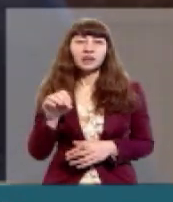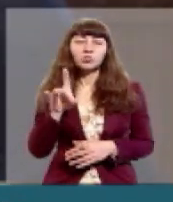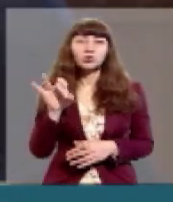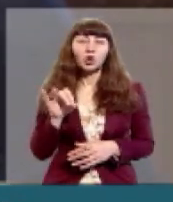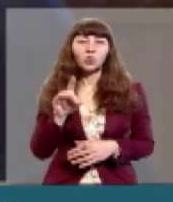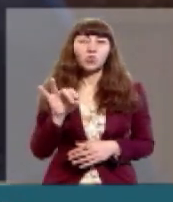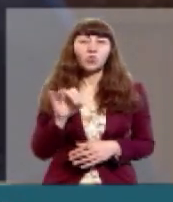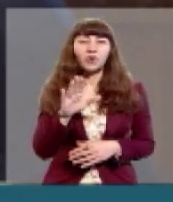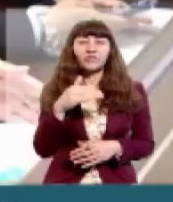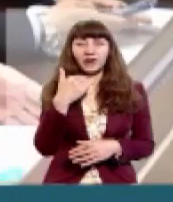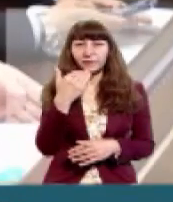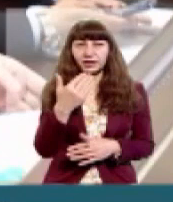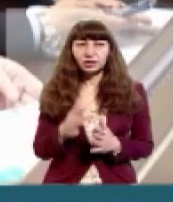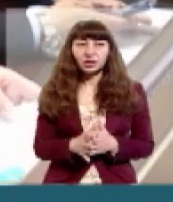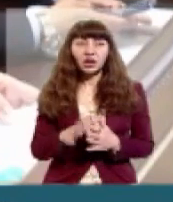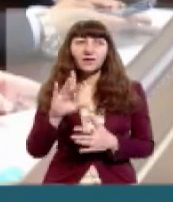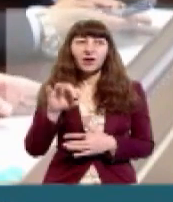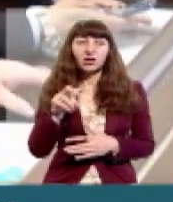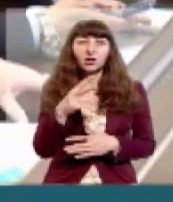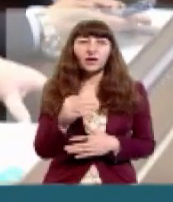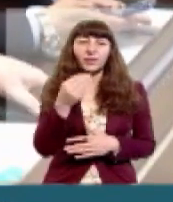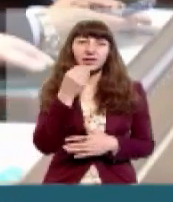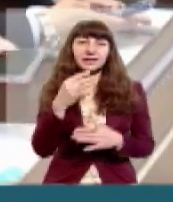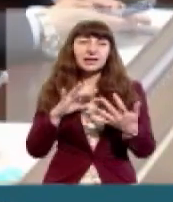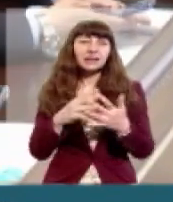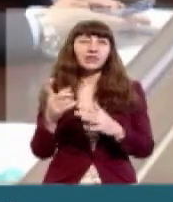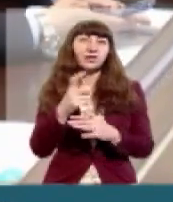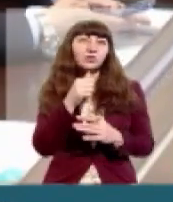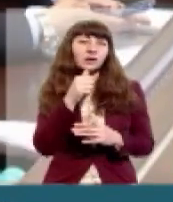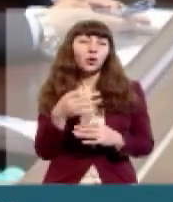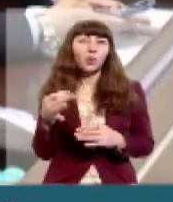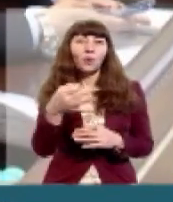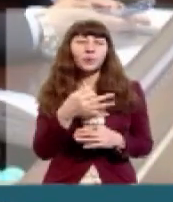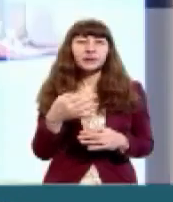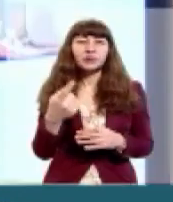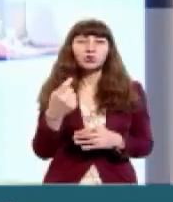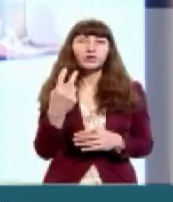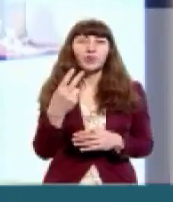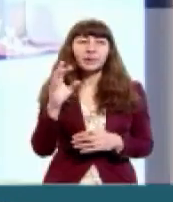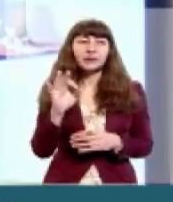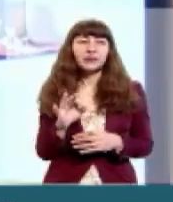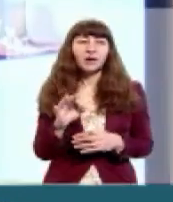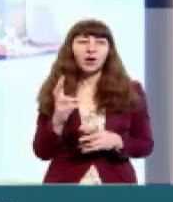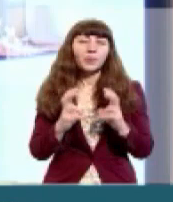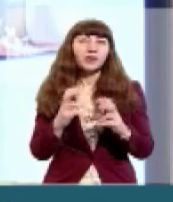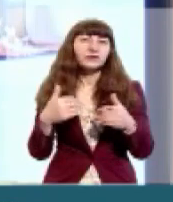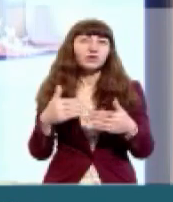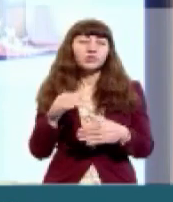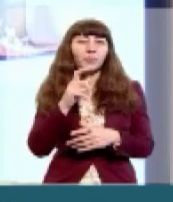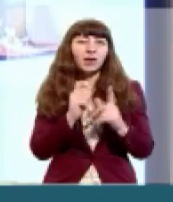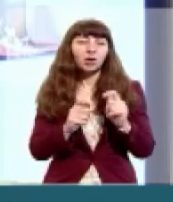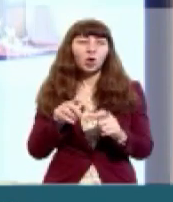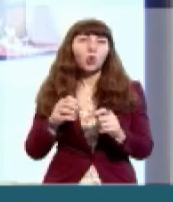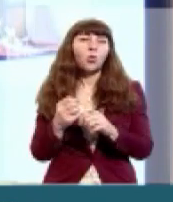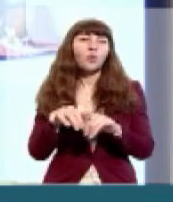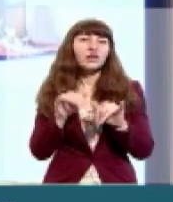Муржакупов, индекс физического объема валовой продукции сельского хозяйства в регионе составляет 102%. Производство молока увеличилось